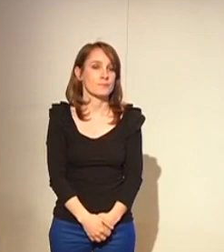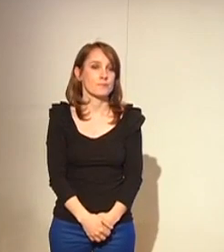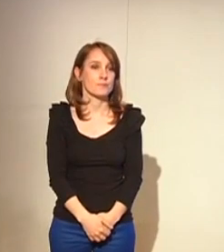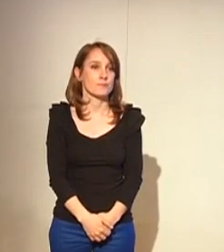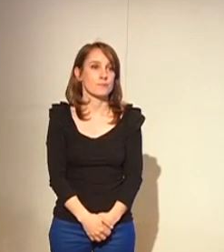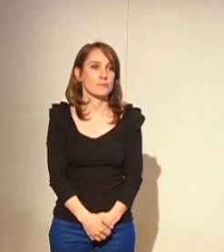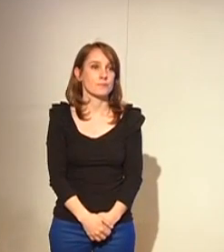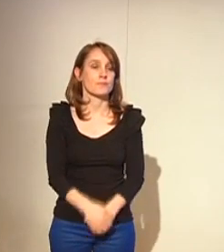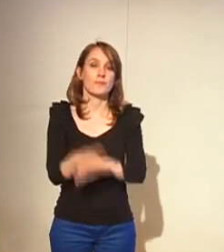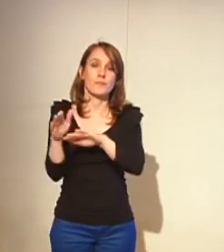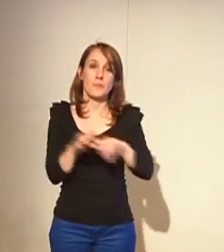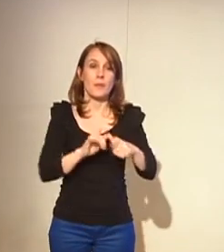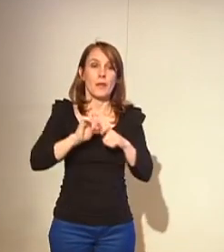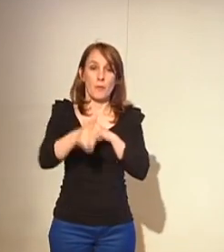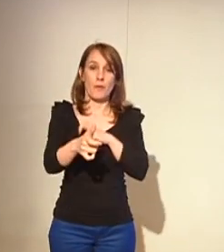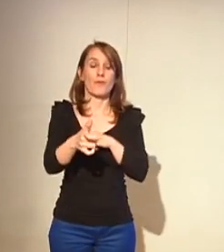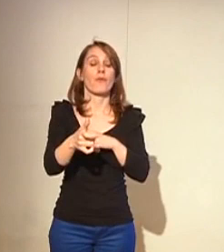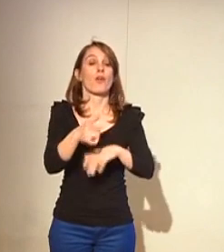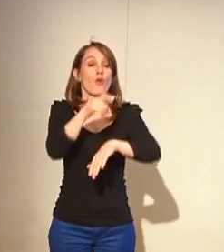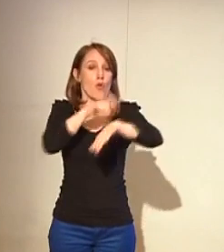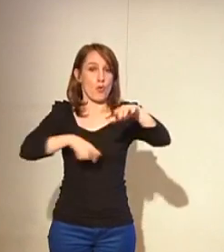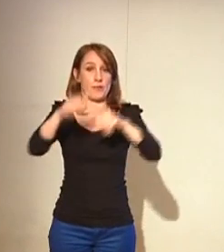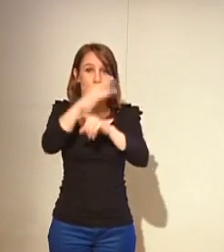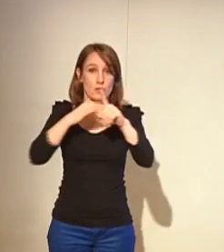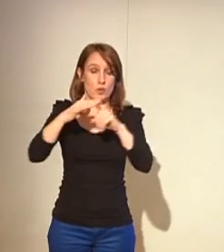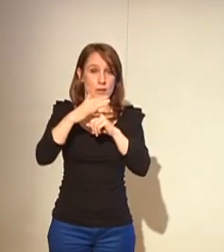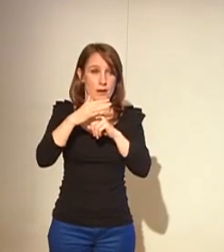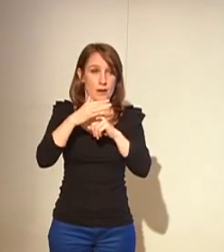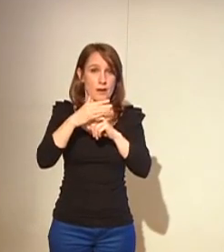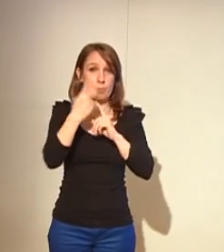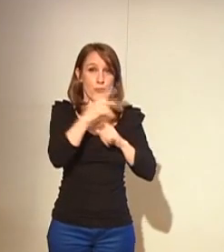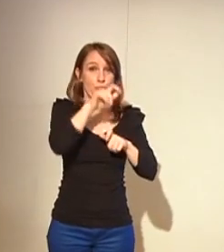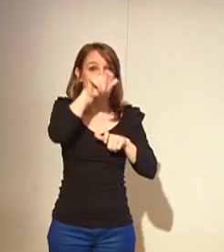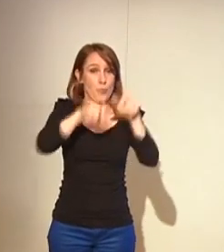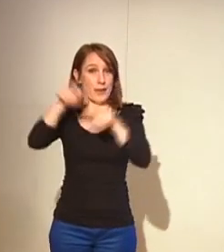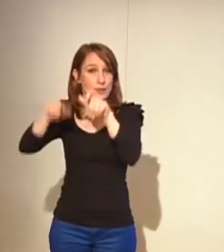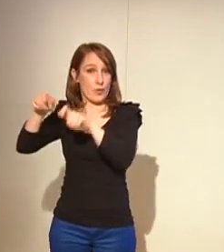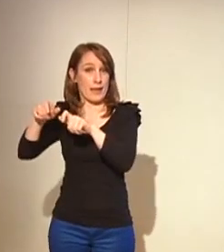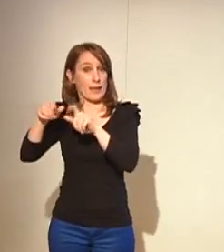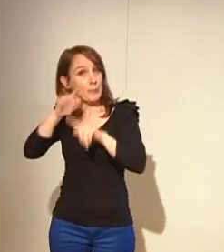merci et donc nous passons au comité social du